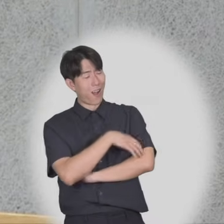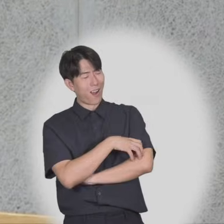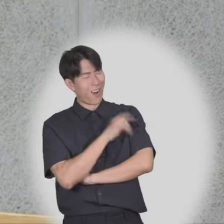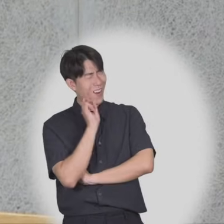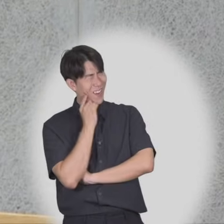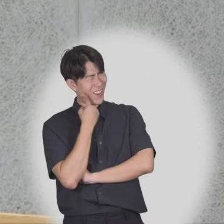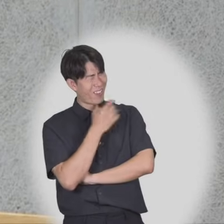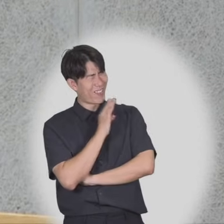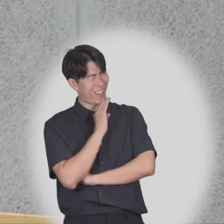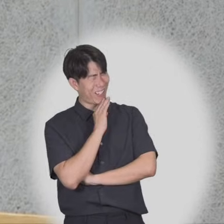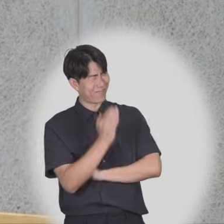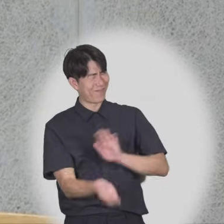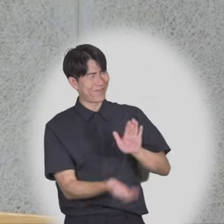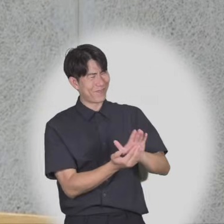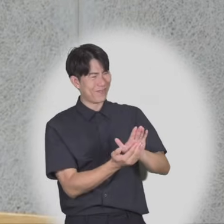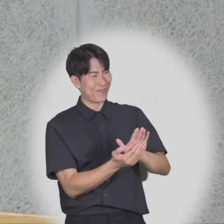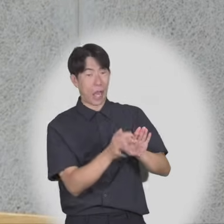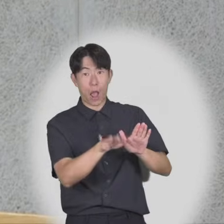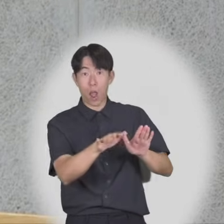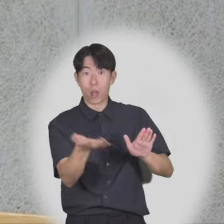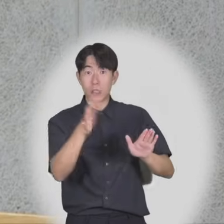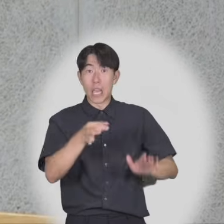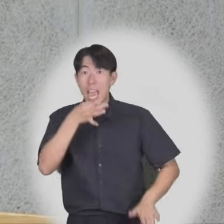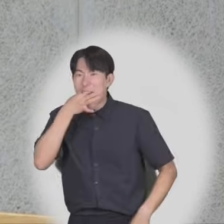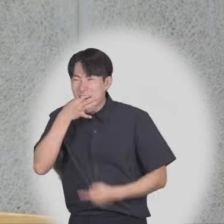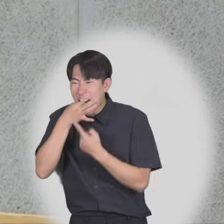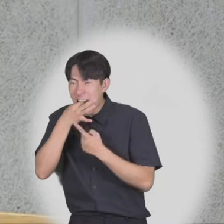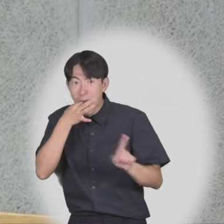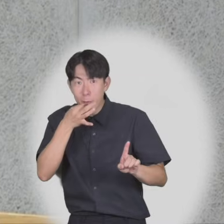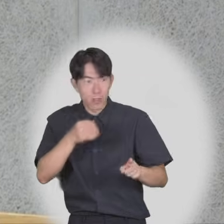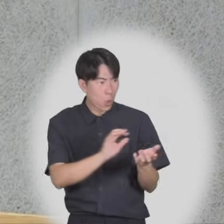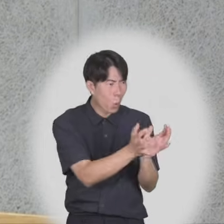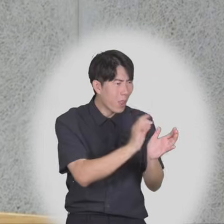건 뭐예요? 이거를 꺾어 집에 가져가고 싶은 거예요.